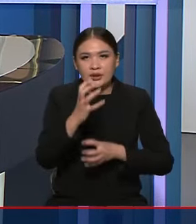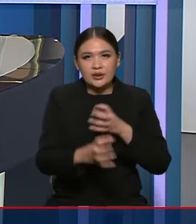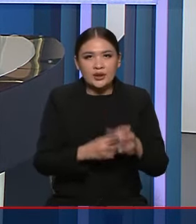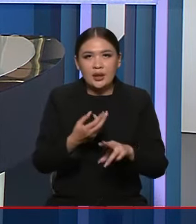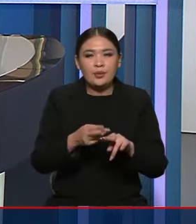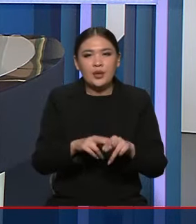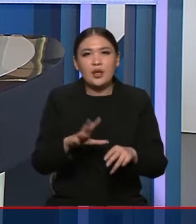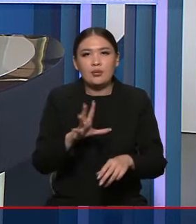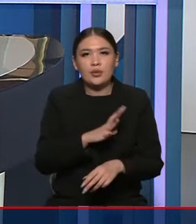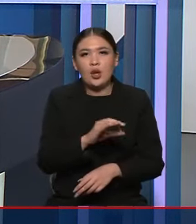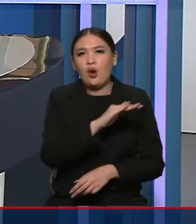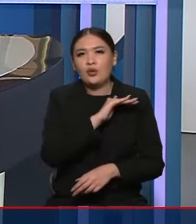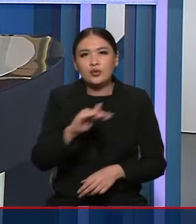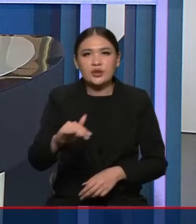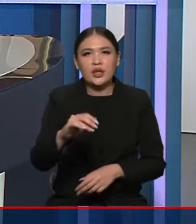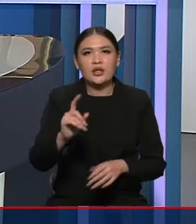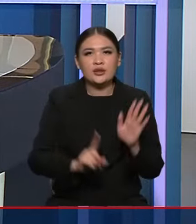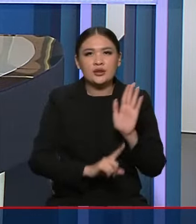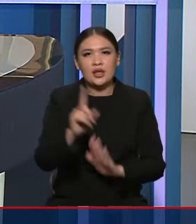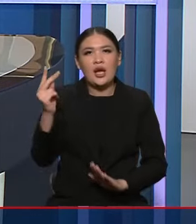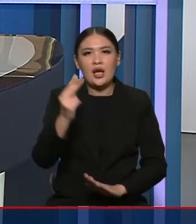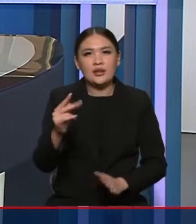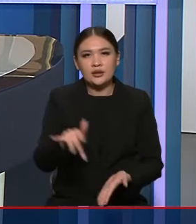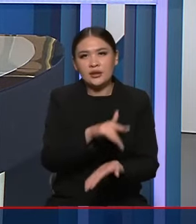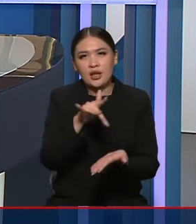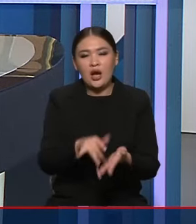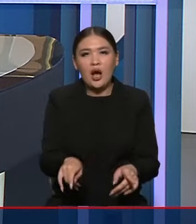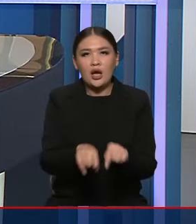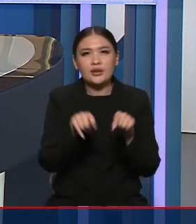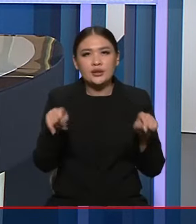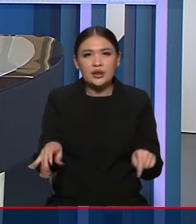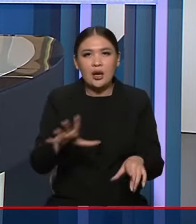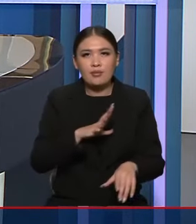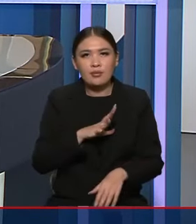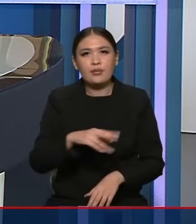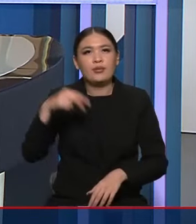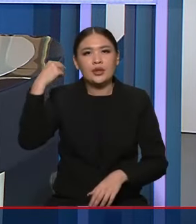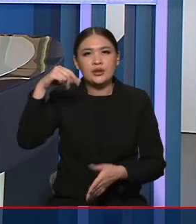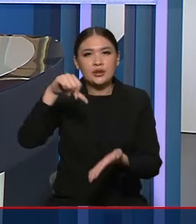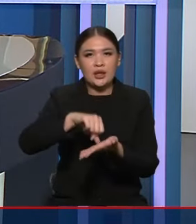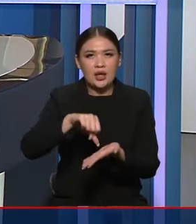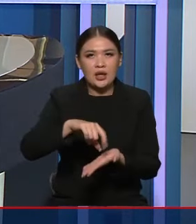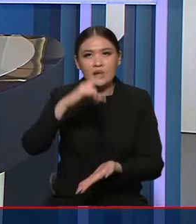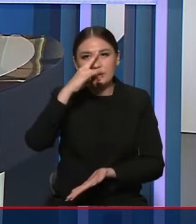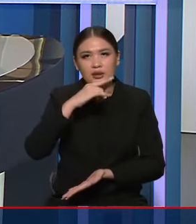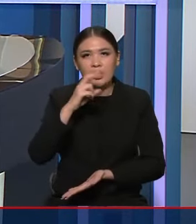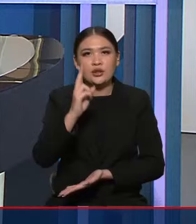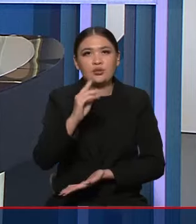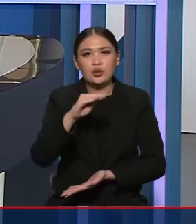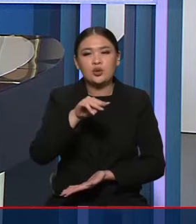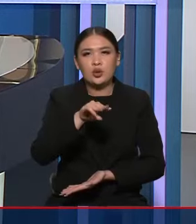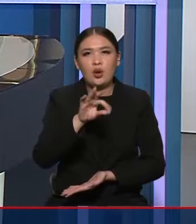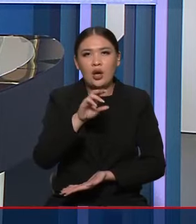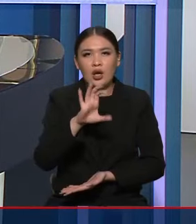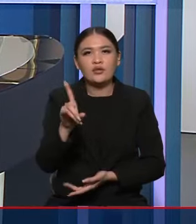дан официальный старт в Астане. В торжественной церемонии открытия игр принял участие президент Казахстана Касым-Жомарт Токаев.